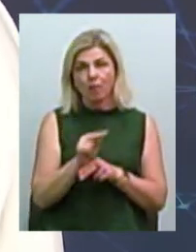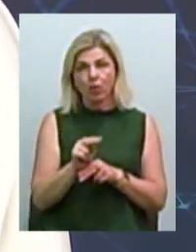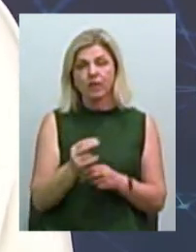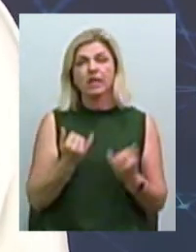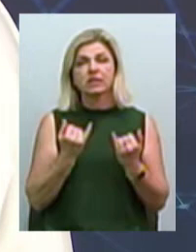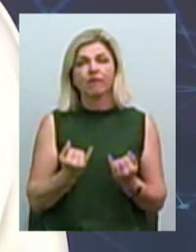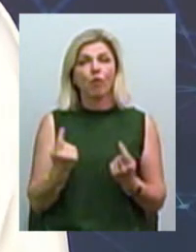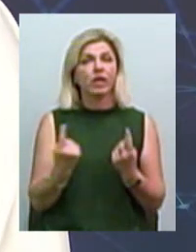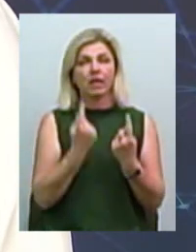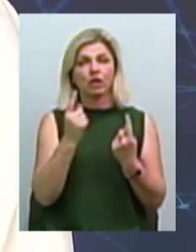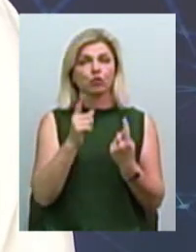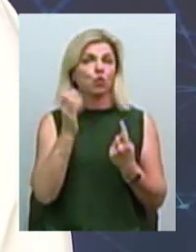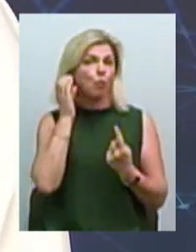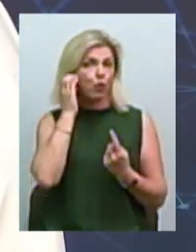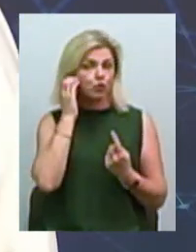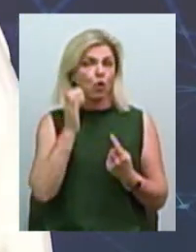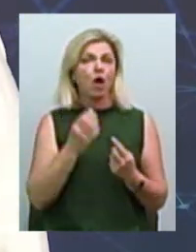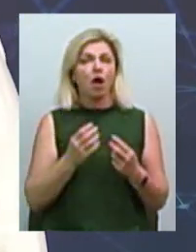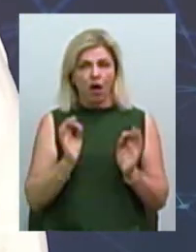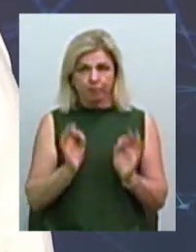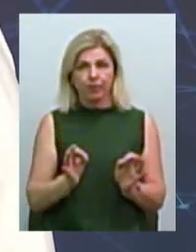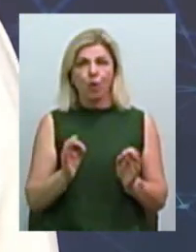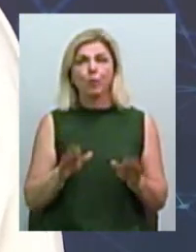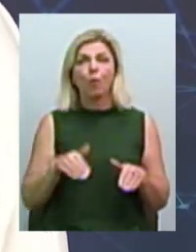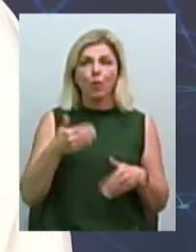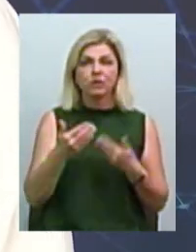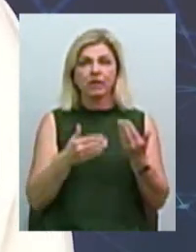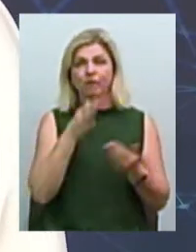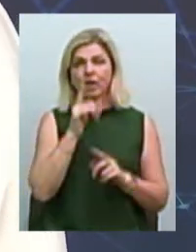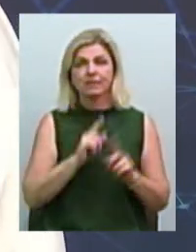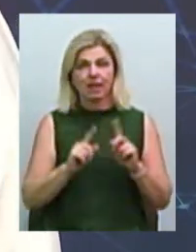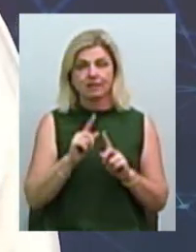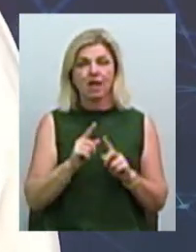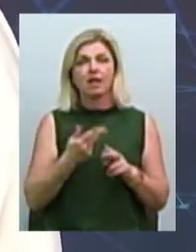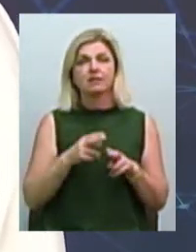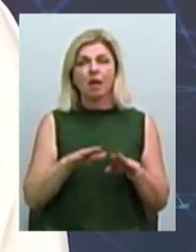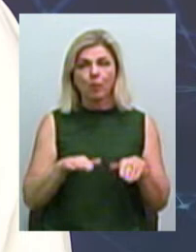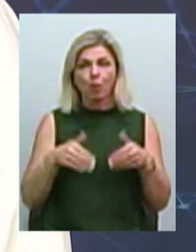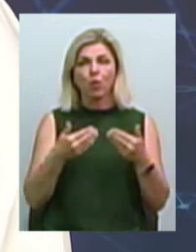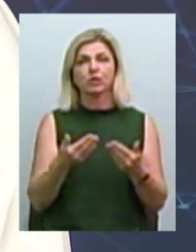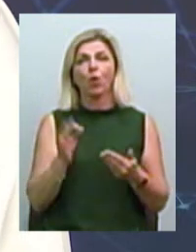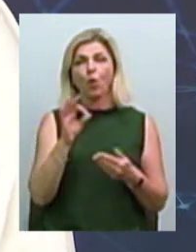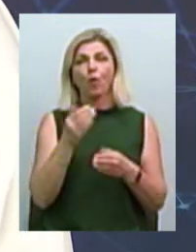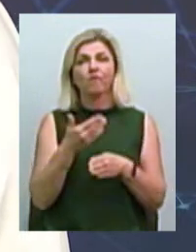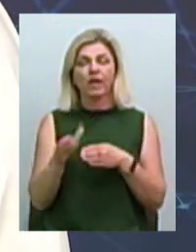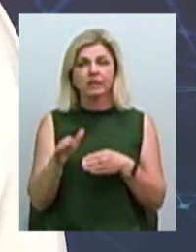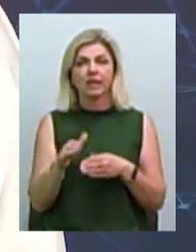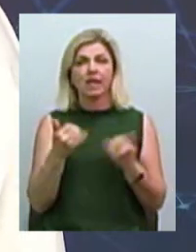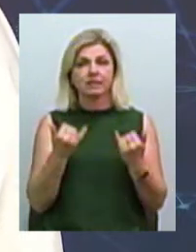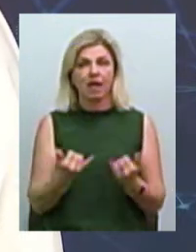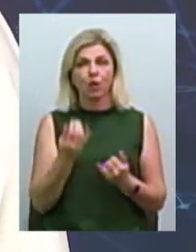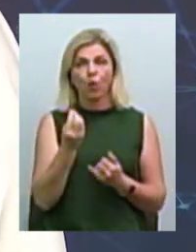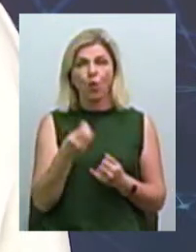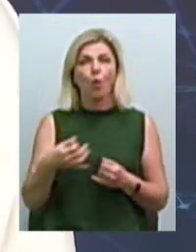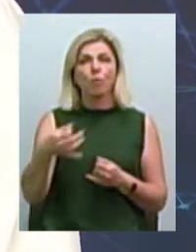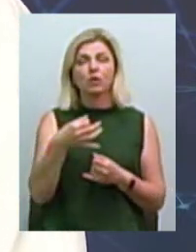почув більш-менш конструктивні пропозиції під час сесії, це пропозиція щодо виділення зараз коштів з